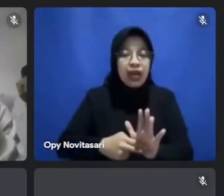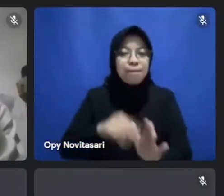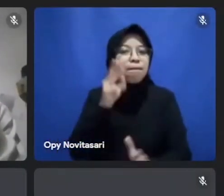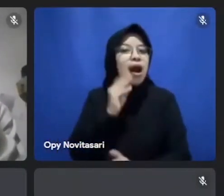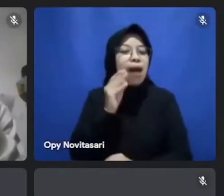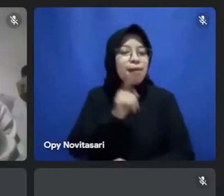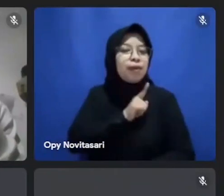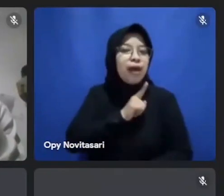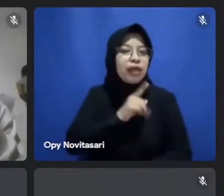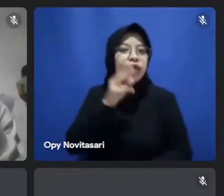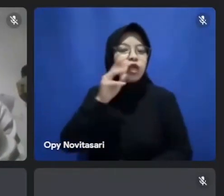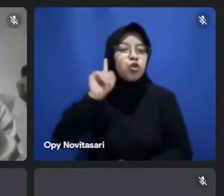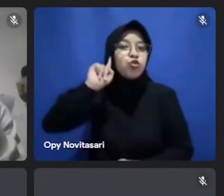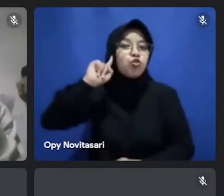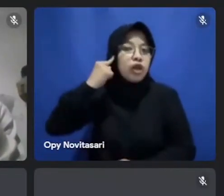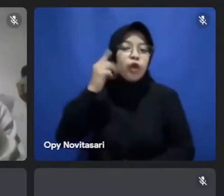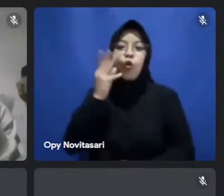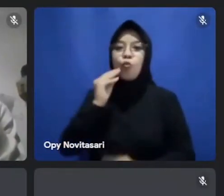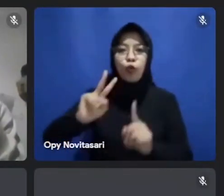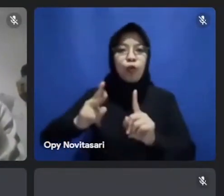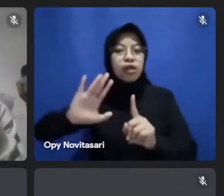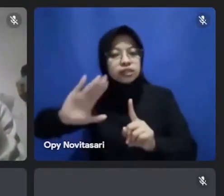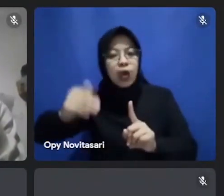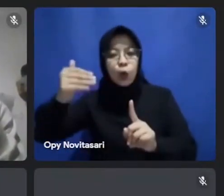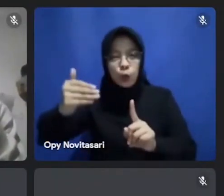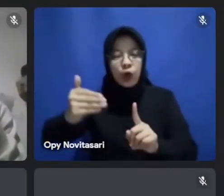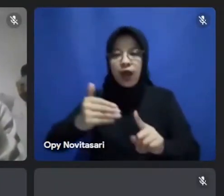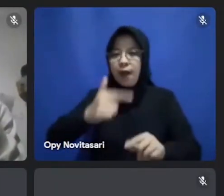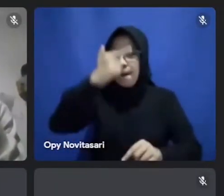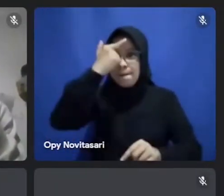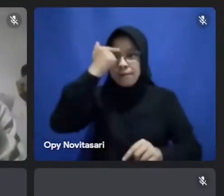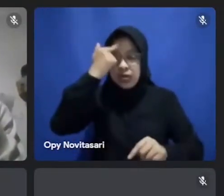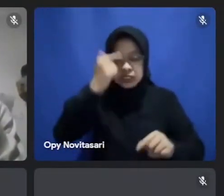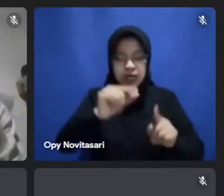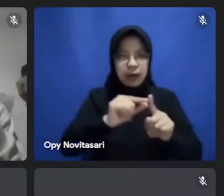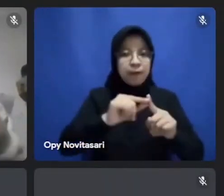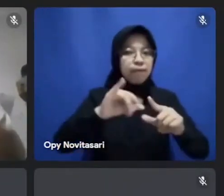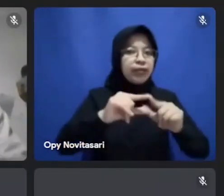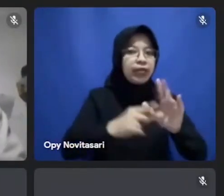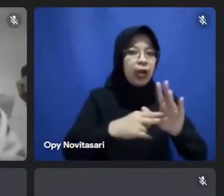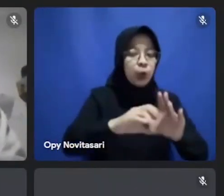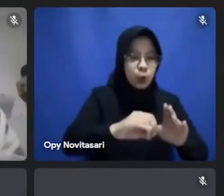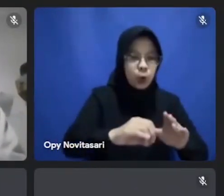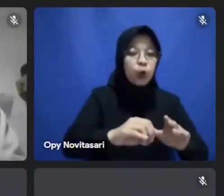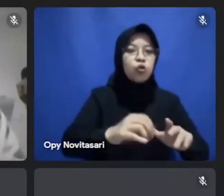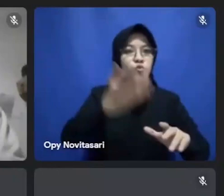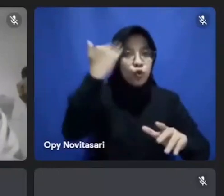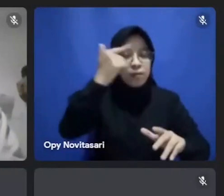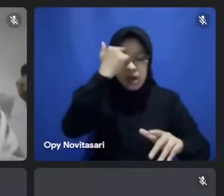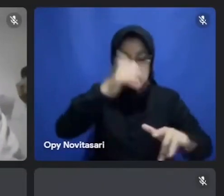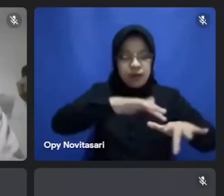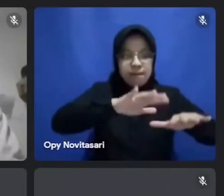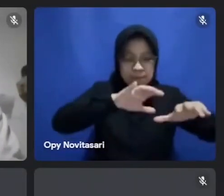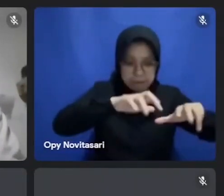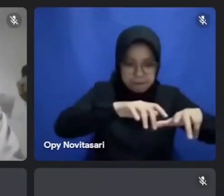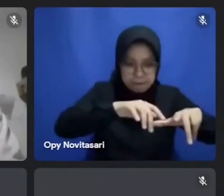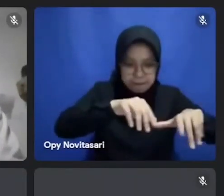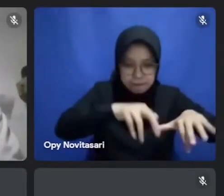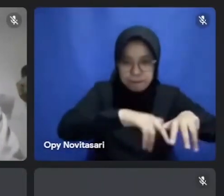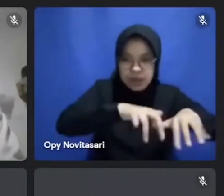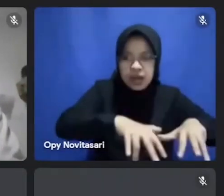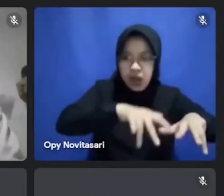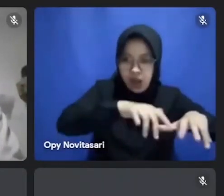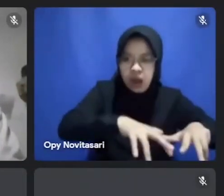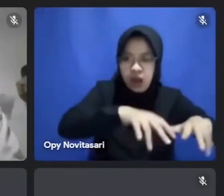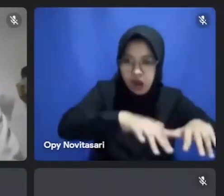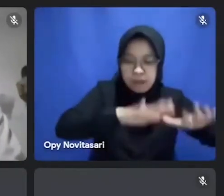Dia pernah ee belajar piano mendengarkan piano dengan cara memegangnya